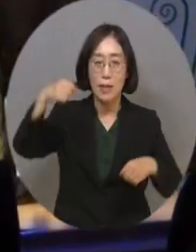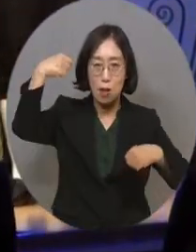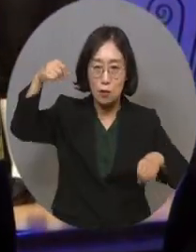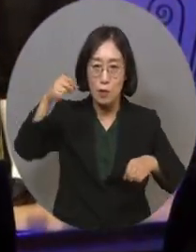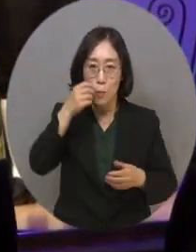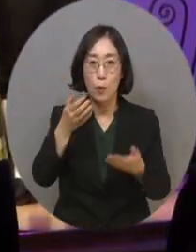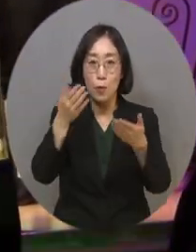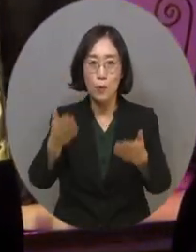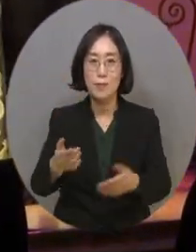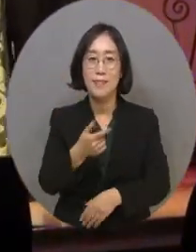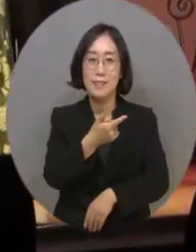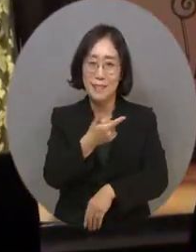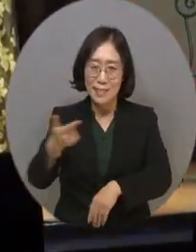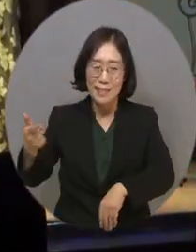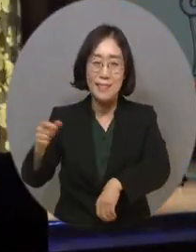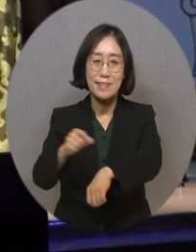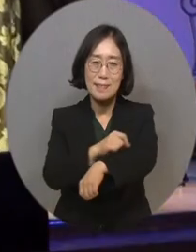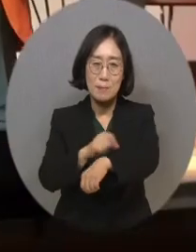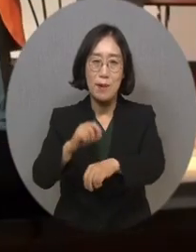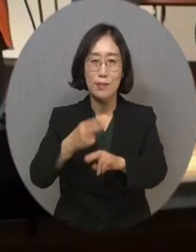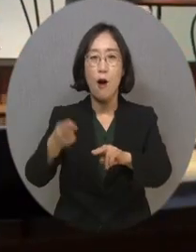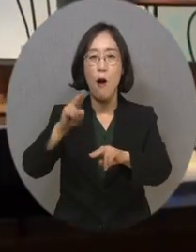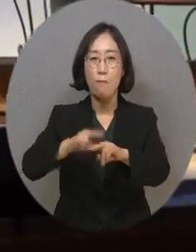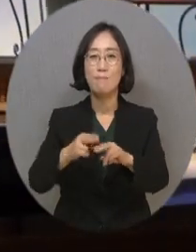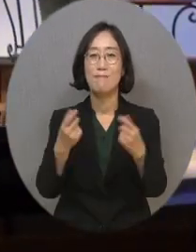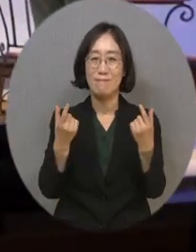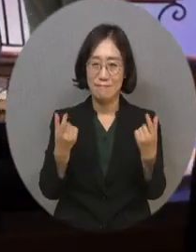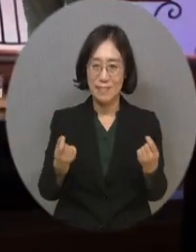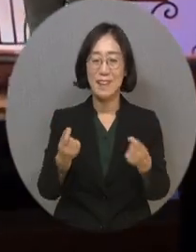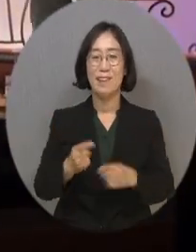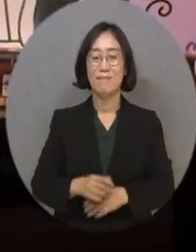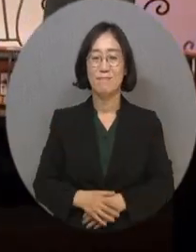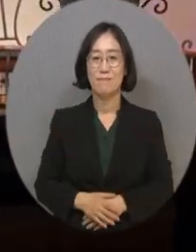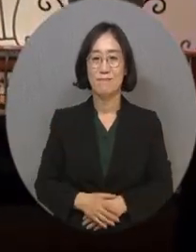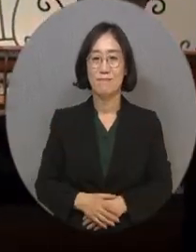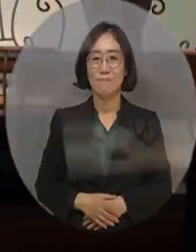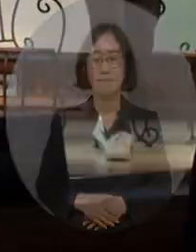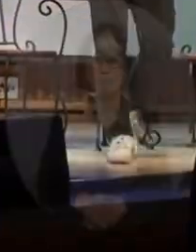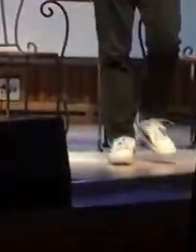아주 특별한 선물이었습니다. 복지TV 경기방송 정선입니다.